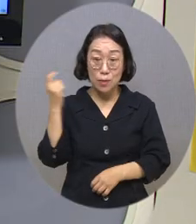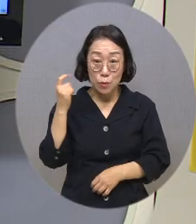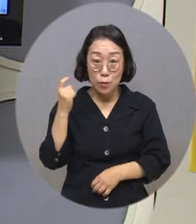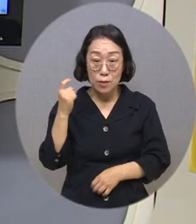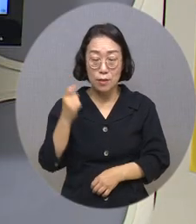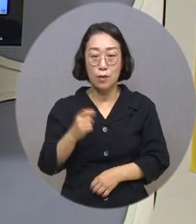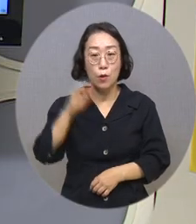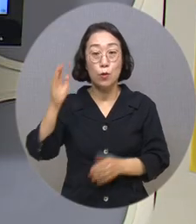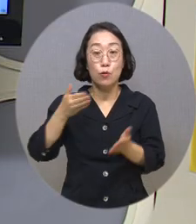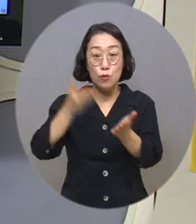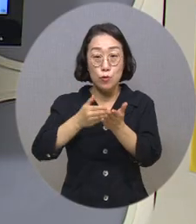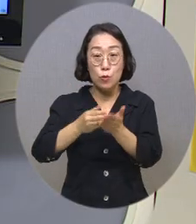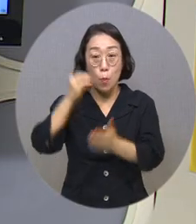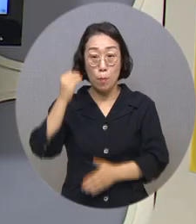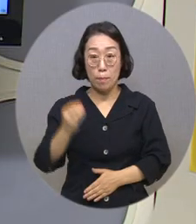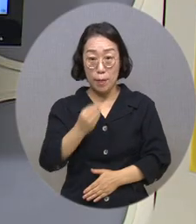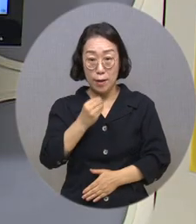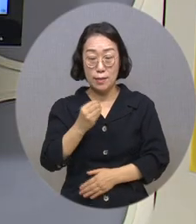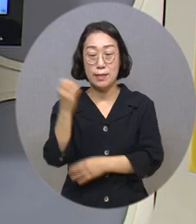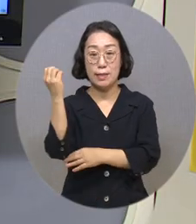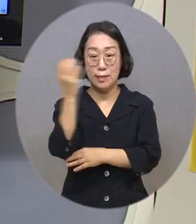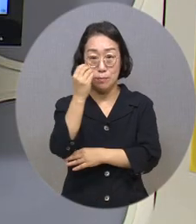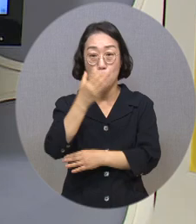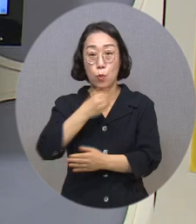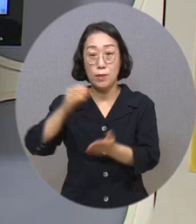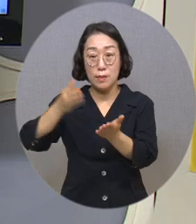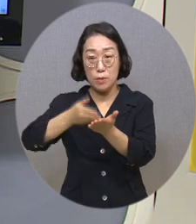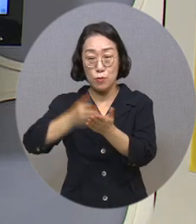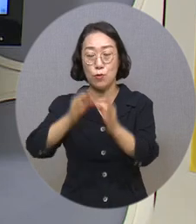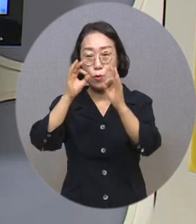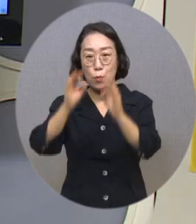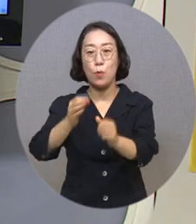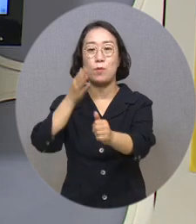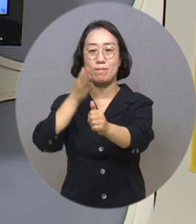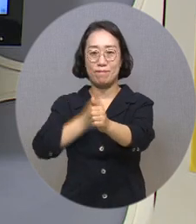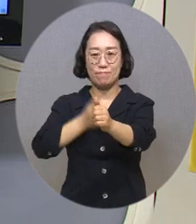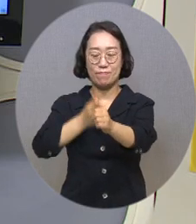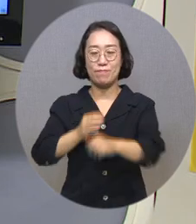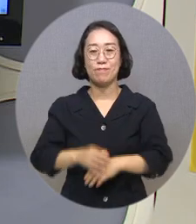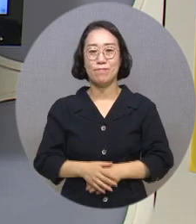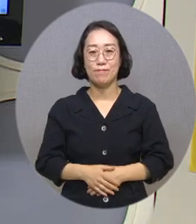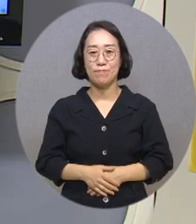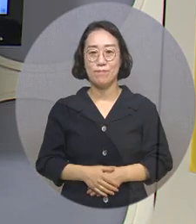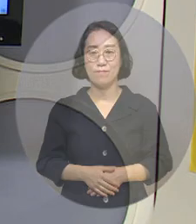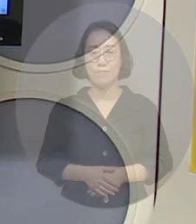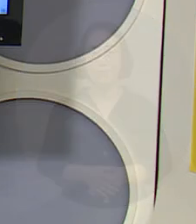사항은 올표뉴스 홈페이지와 장애인신문, 복지TV 뉴스를 통해 확인할 수 있습니다.